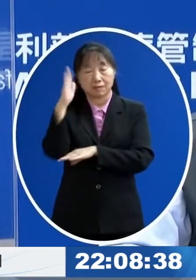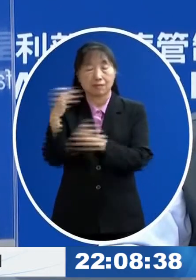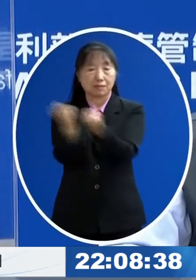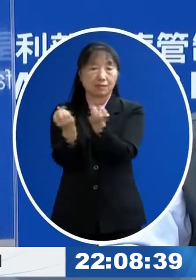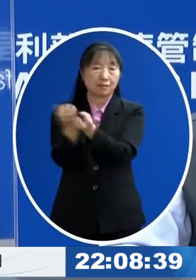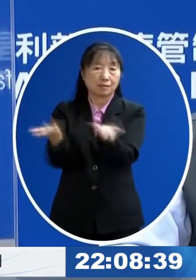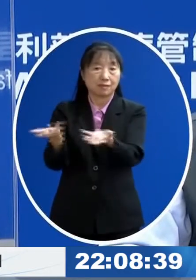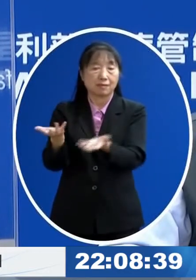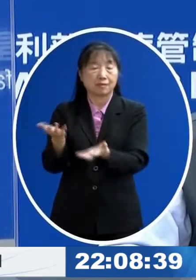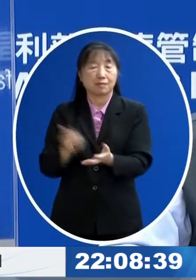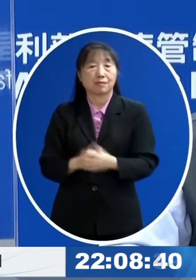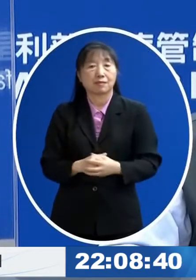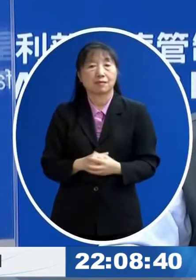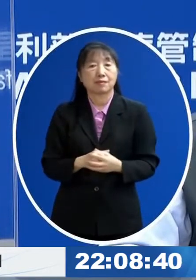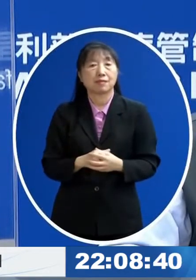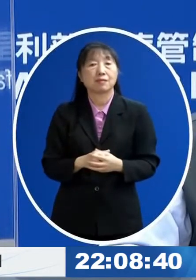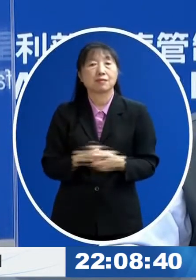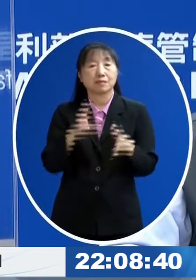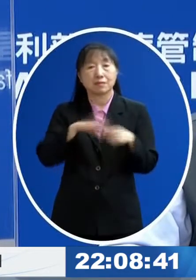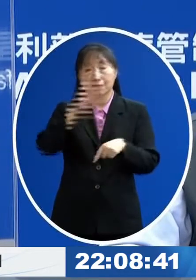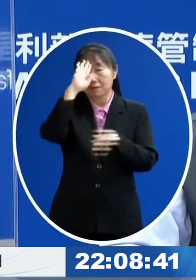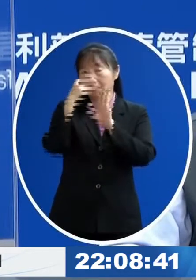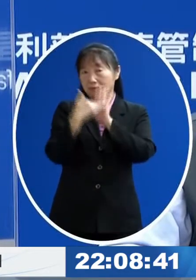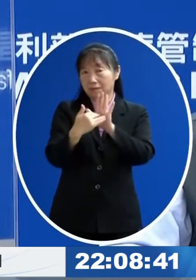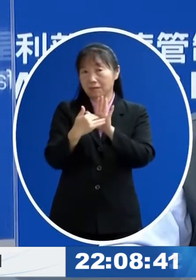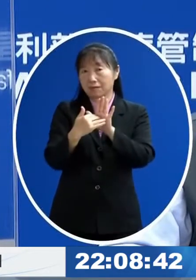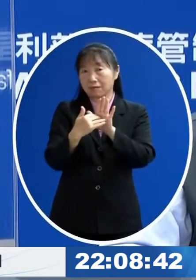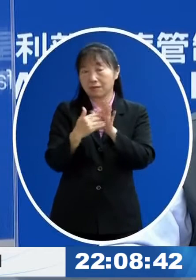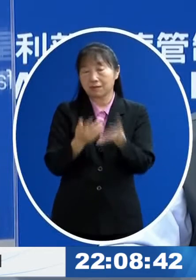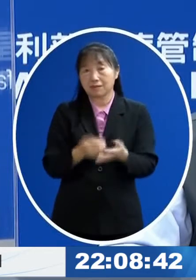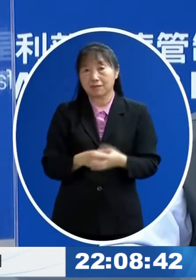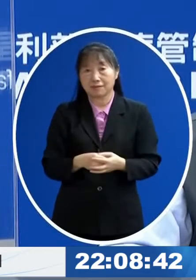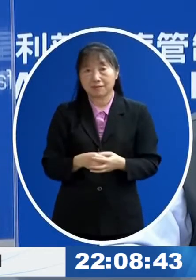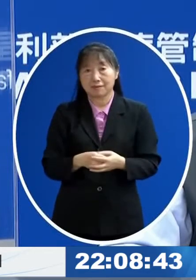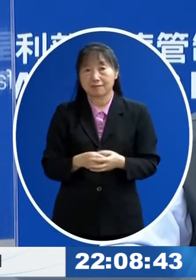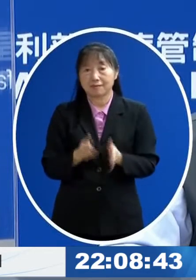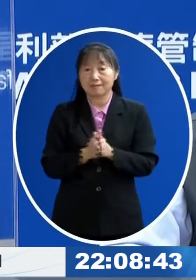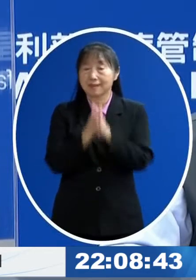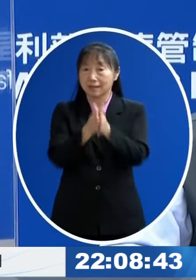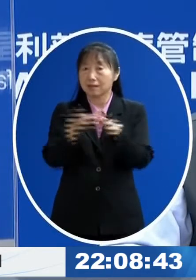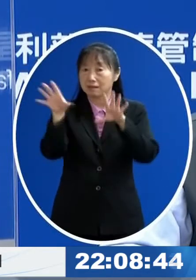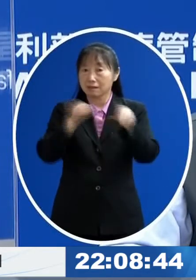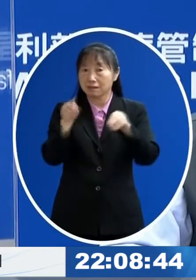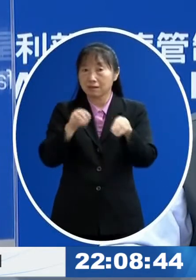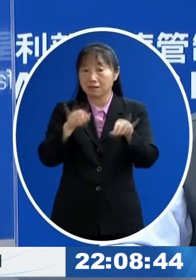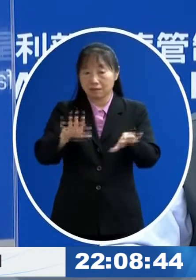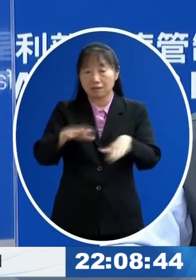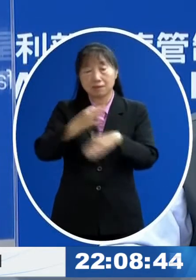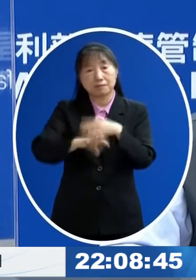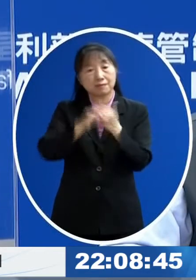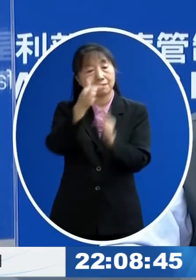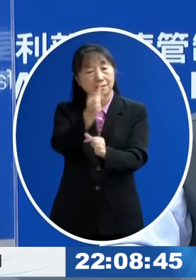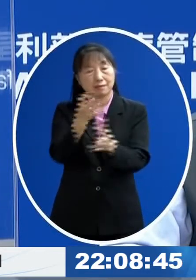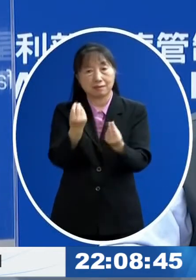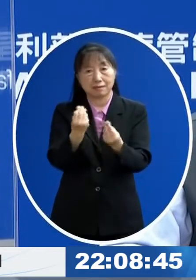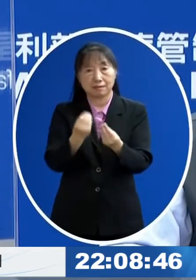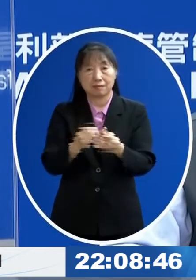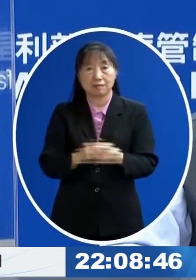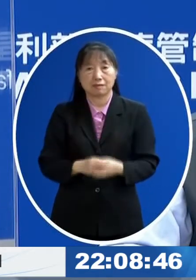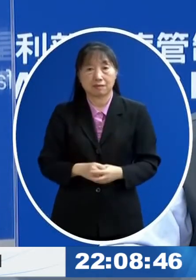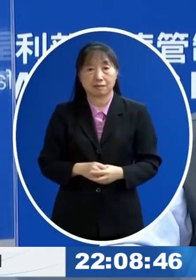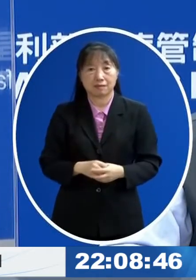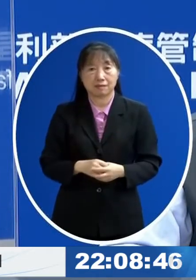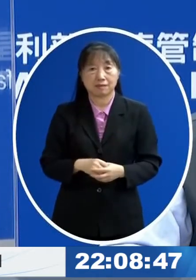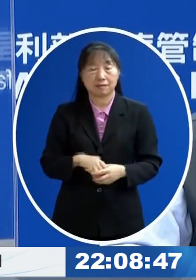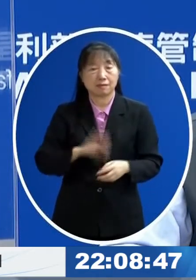全性，所以在防疫上，缅甸现在其实没有特别爆出特别严重的情况，所以在疫情上的